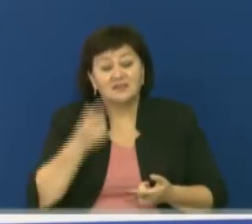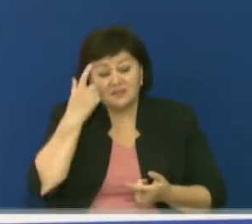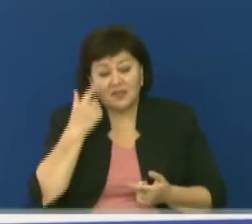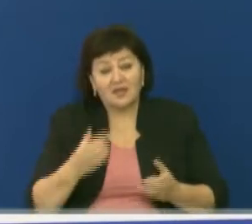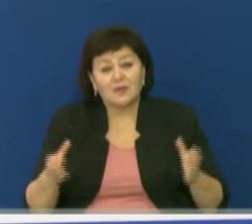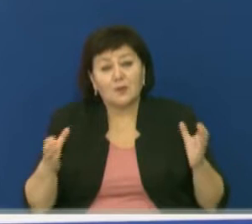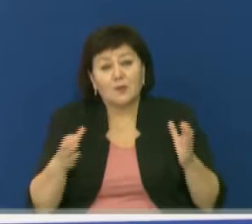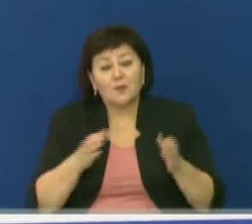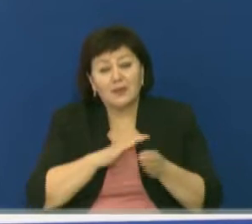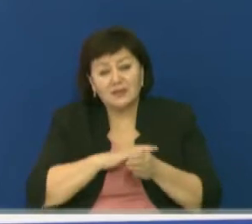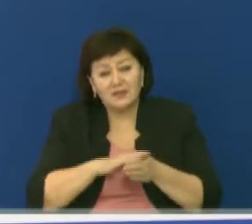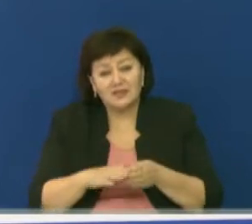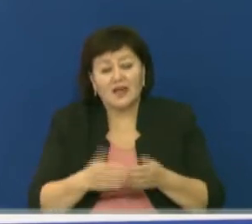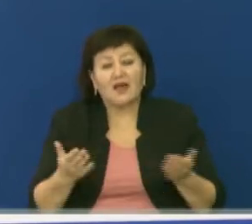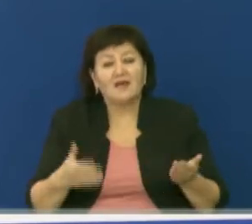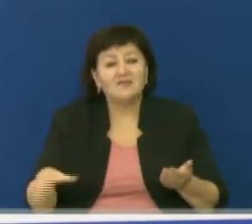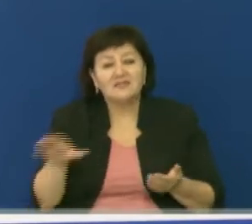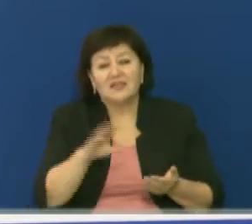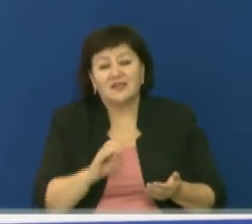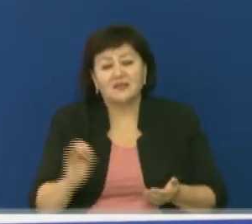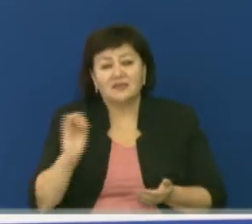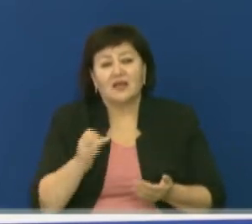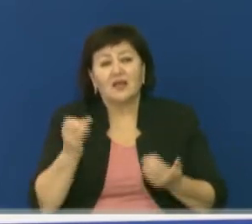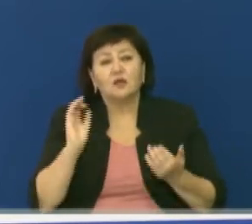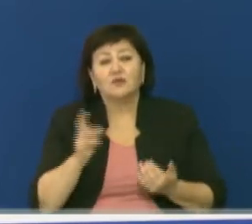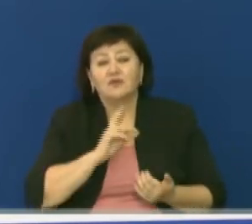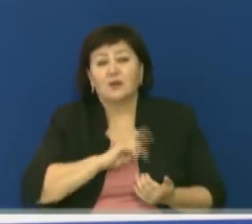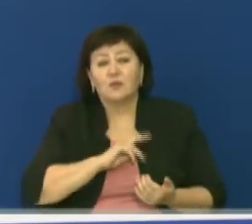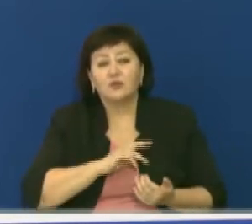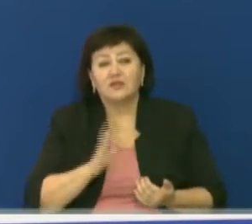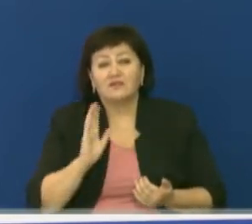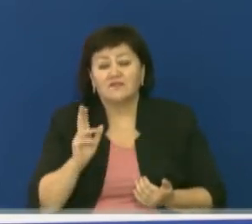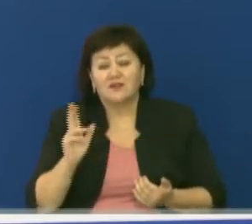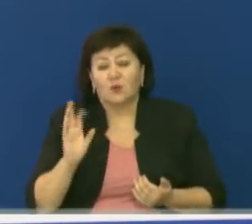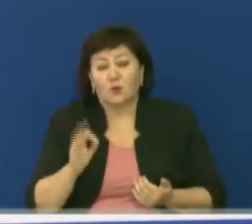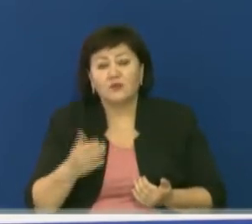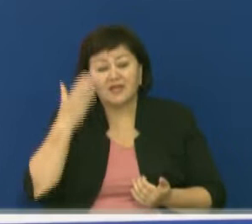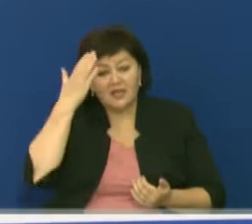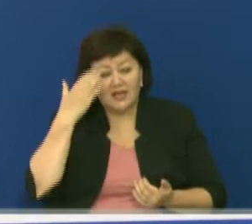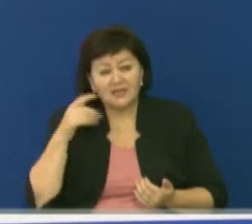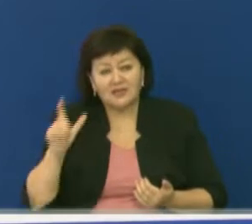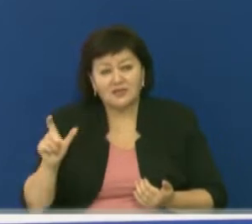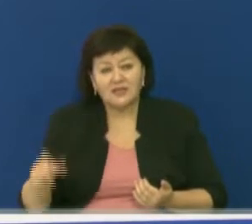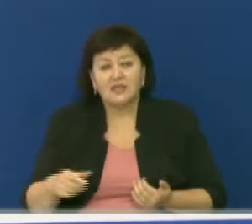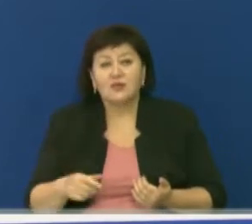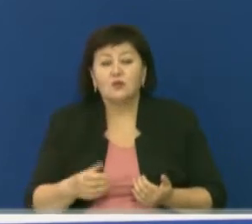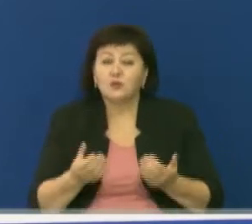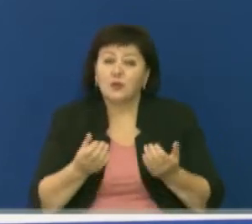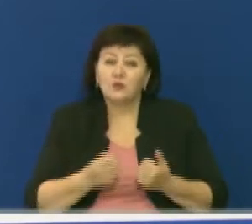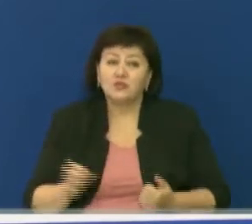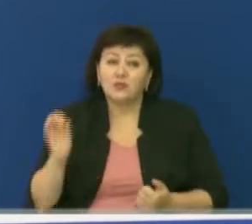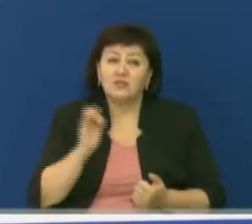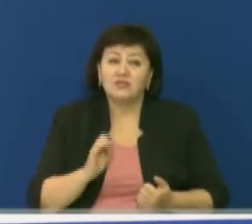регионе. Журналисты Восточно-Казахстанской области – это талантливые люди, благодаря которым граждане ежедневно получают актуальную,